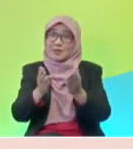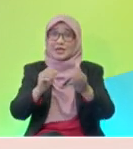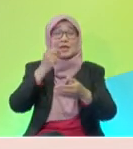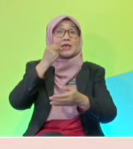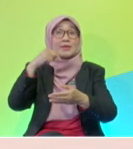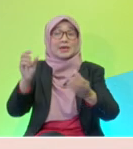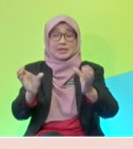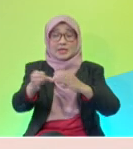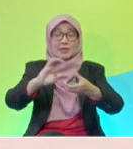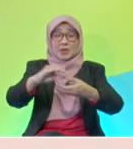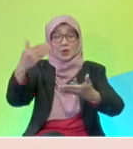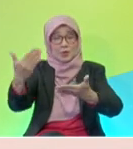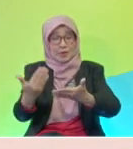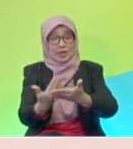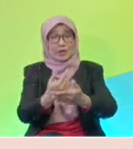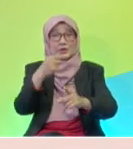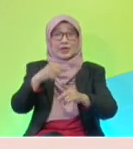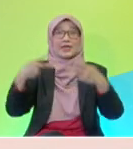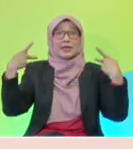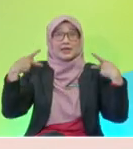baharu di kedai buku